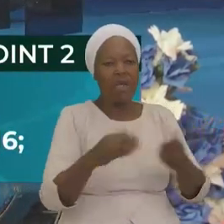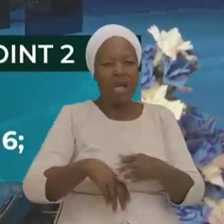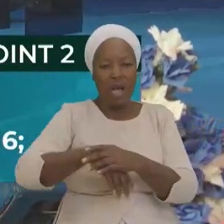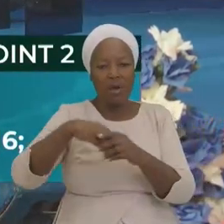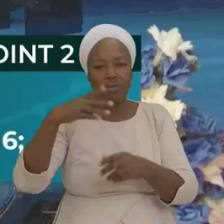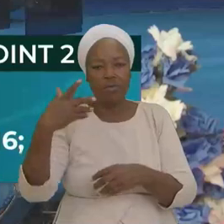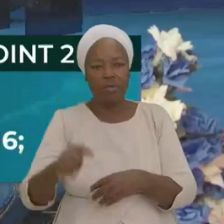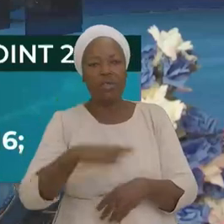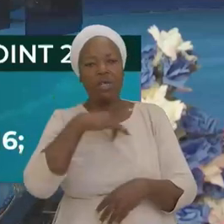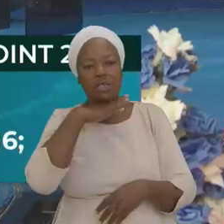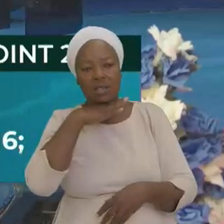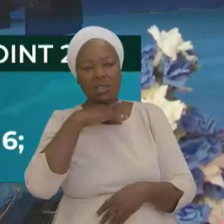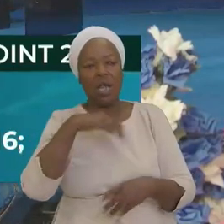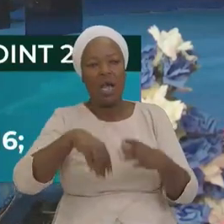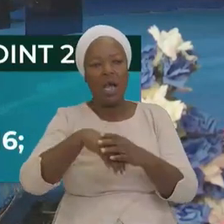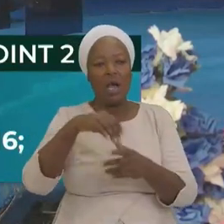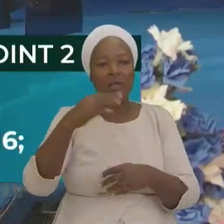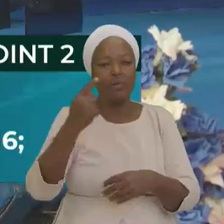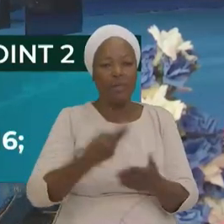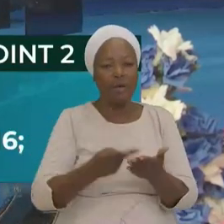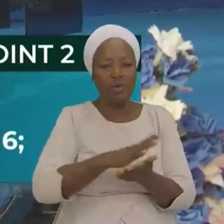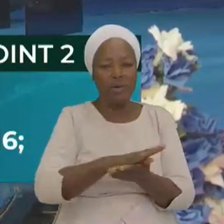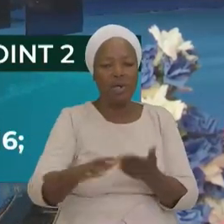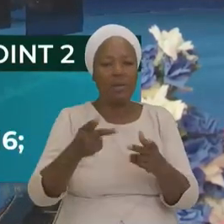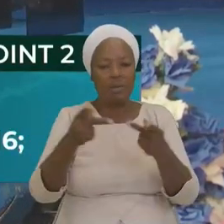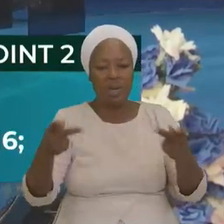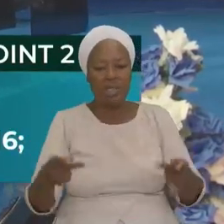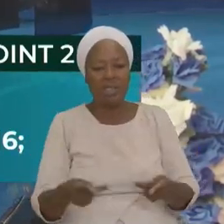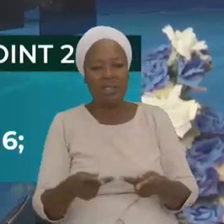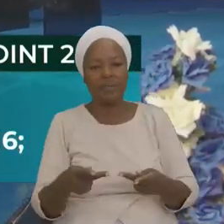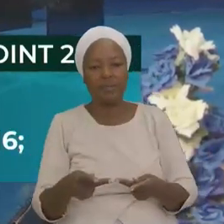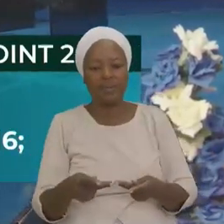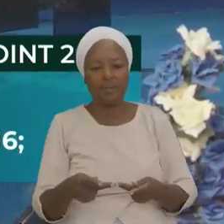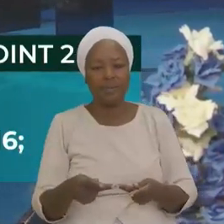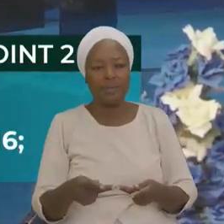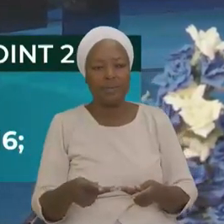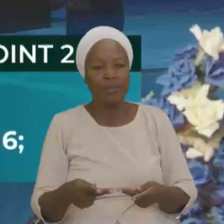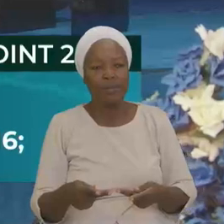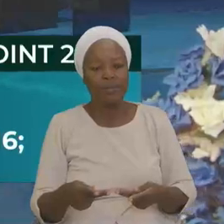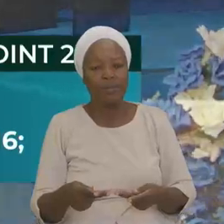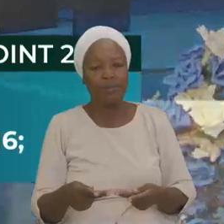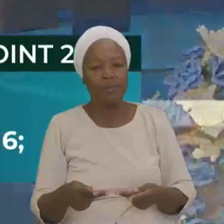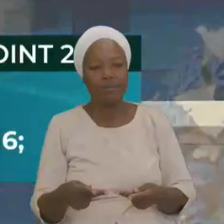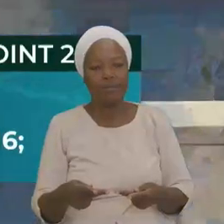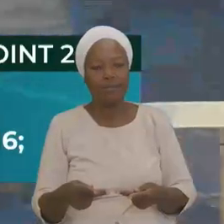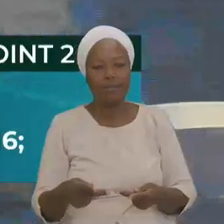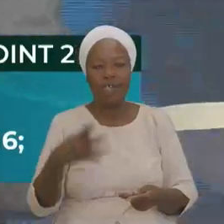et mettez ce qui est impur hors du sanctuaire.